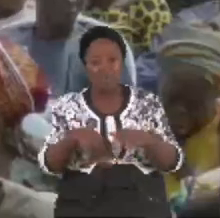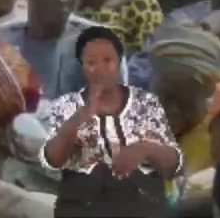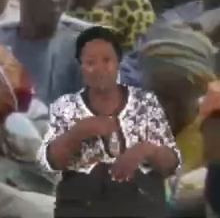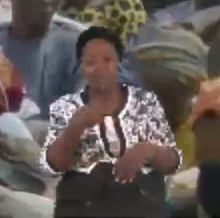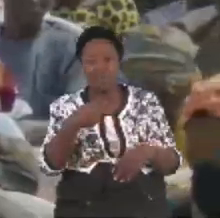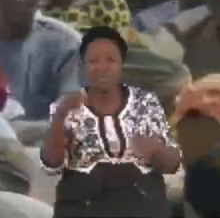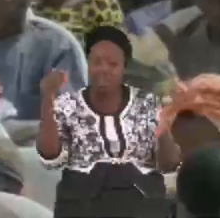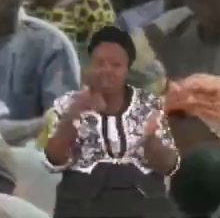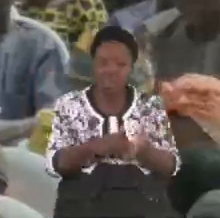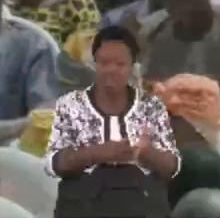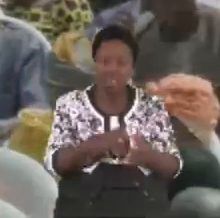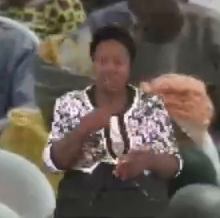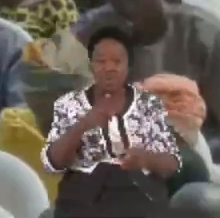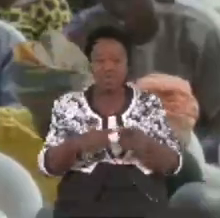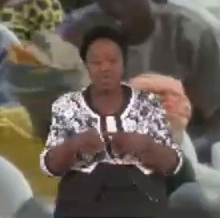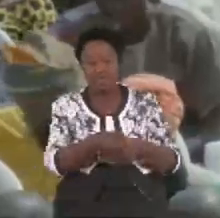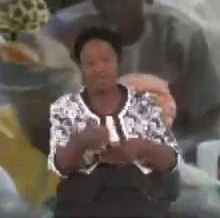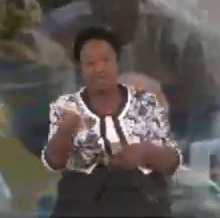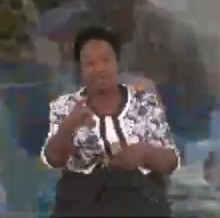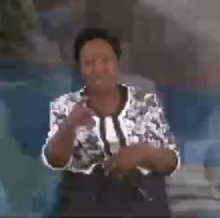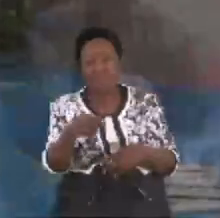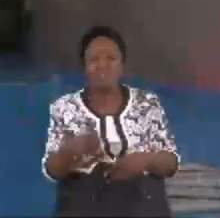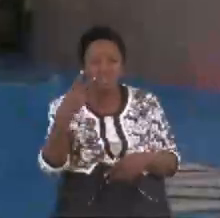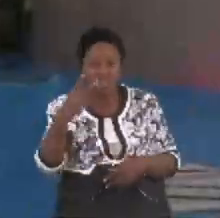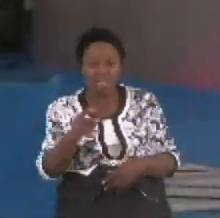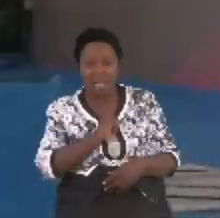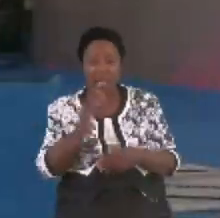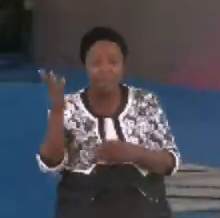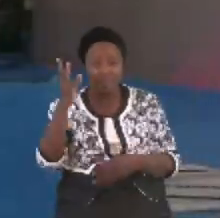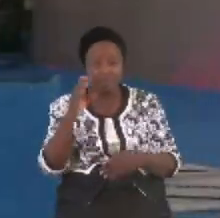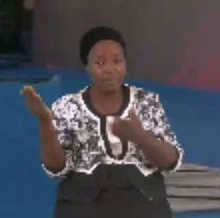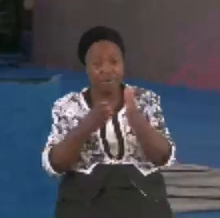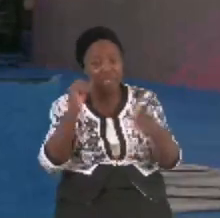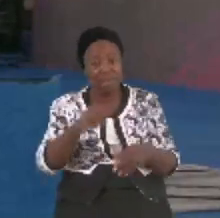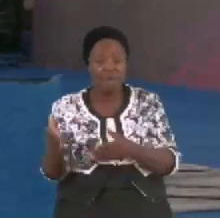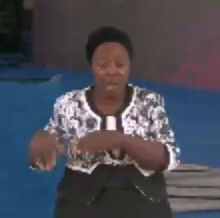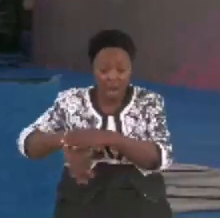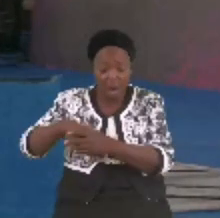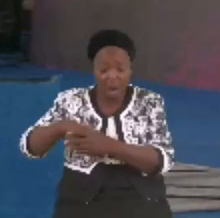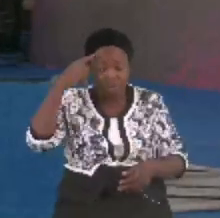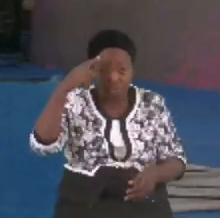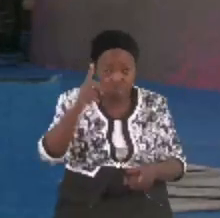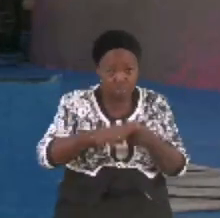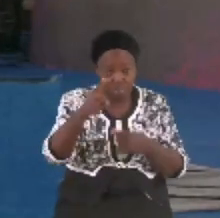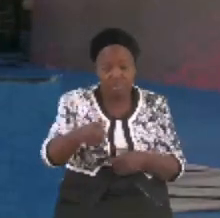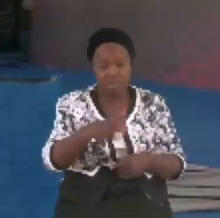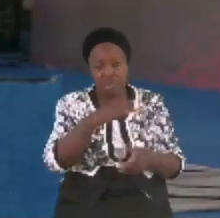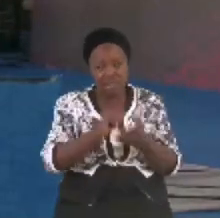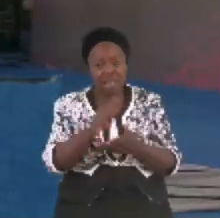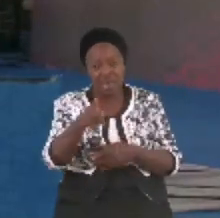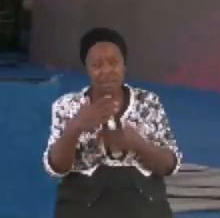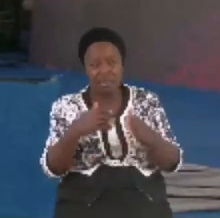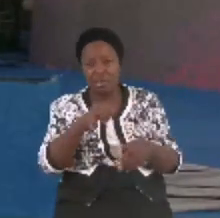voici, je vous l'amène dehors, afin que vous sachiez que je ne trouve en lui aucun